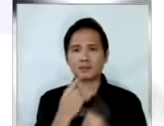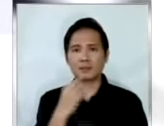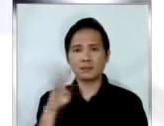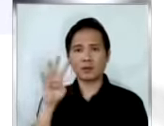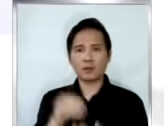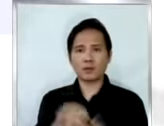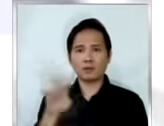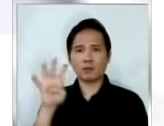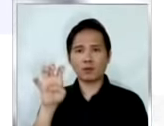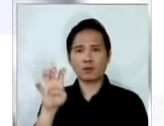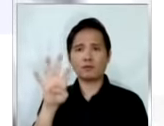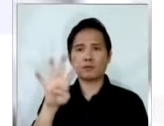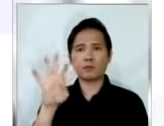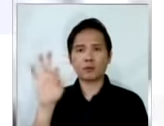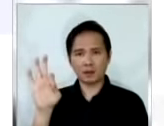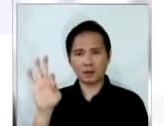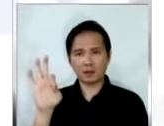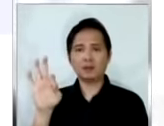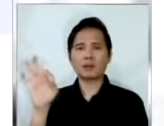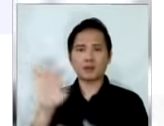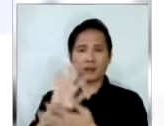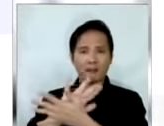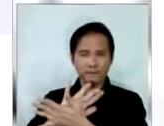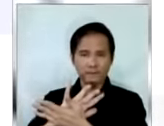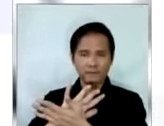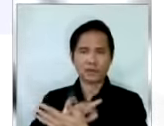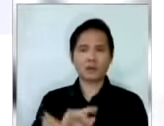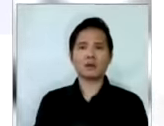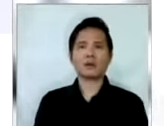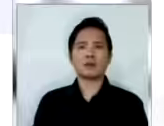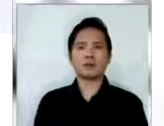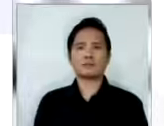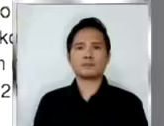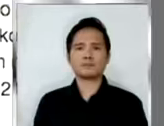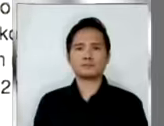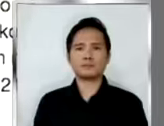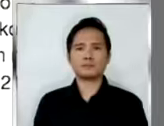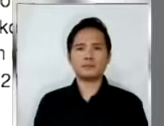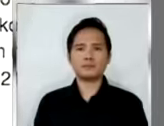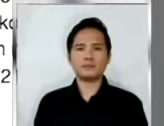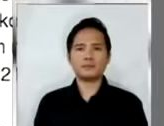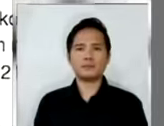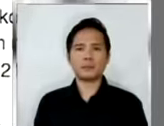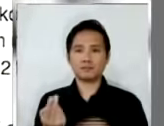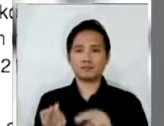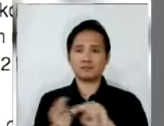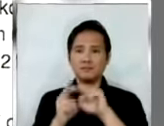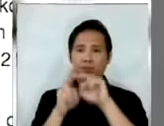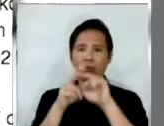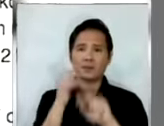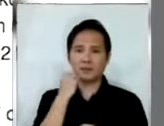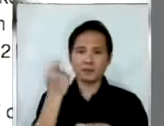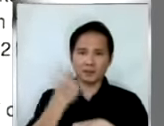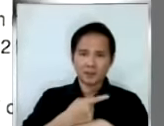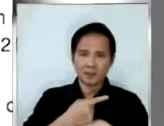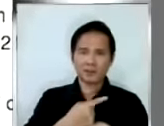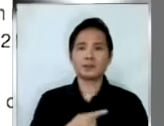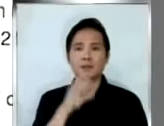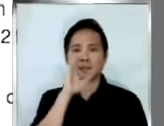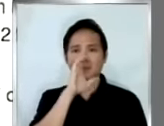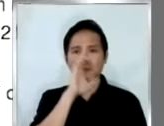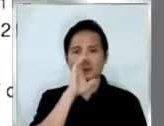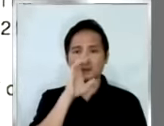ang COVID-19 cases. 37 ang nadagdag ngayong araw. Isa ulit alkalde sa Cebu Province ang nagpositibo sa